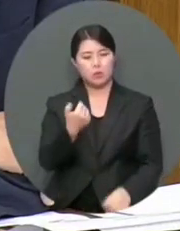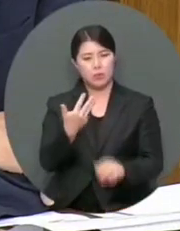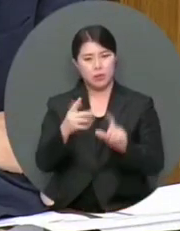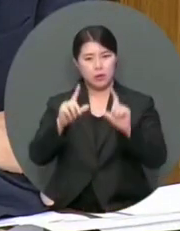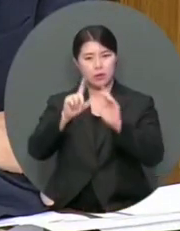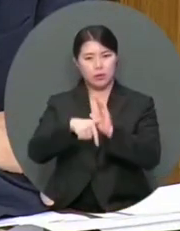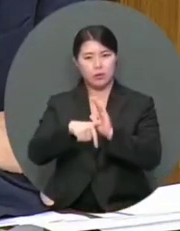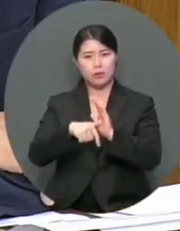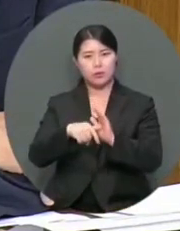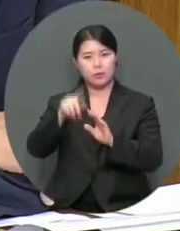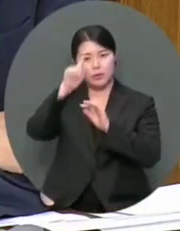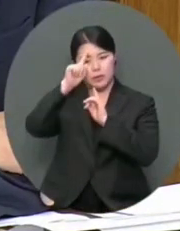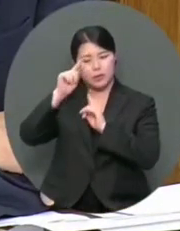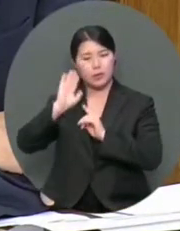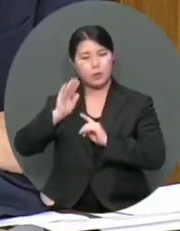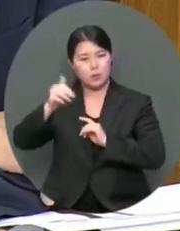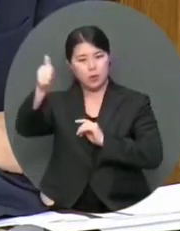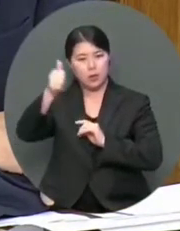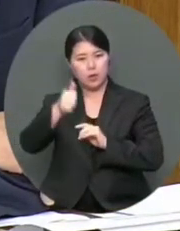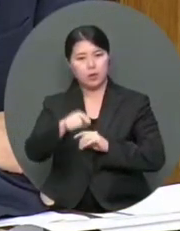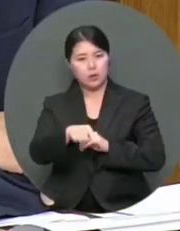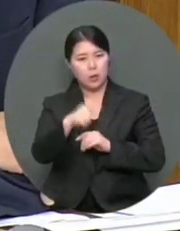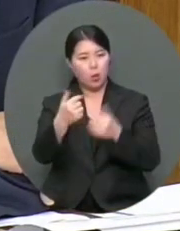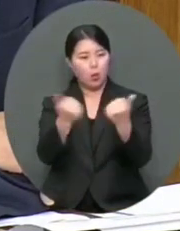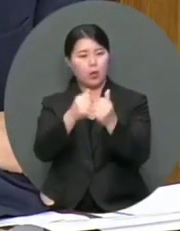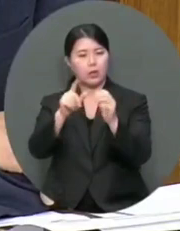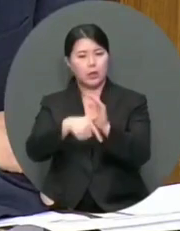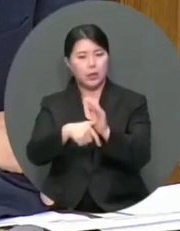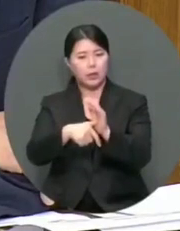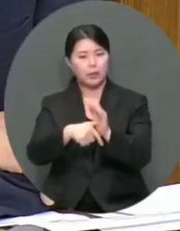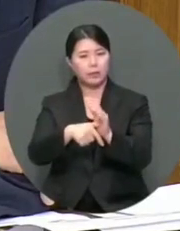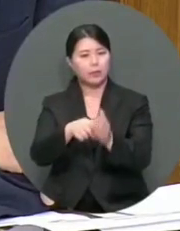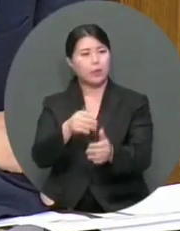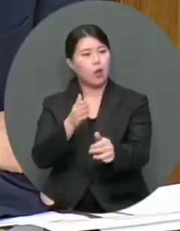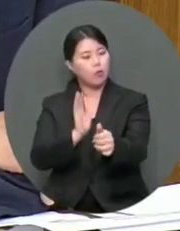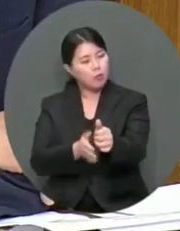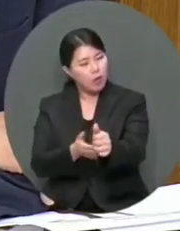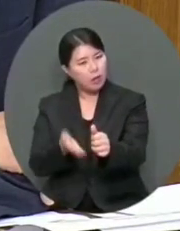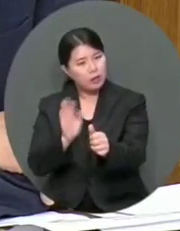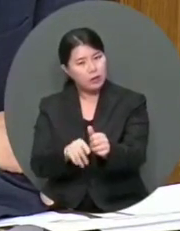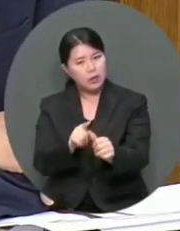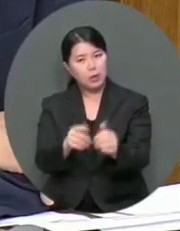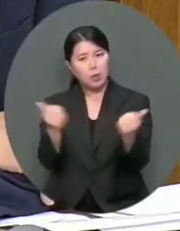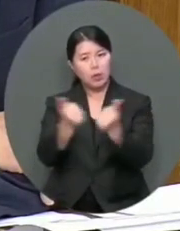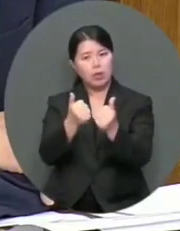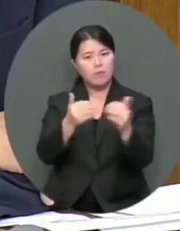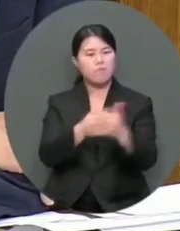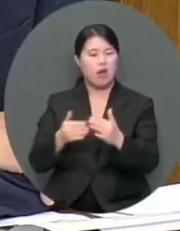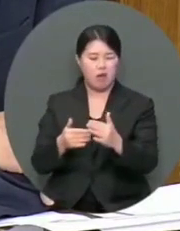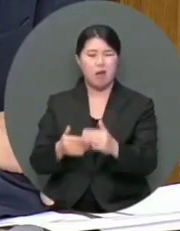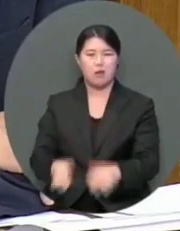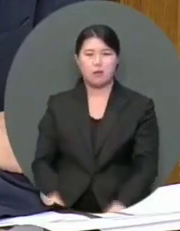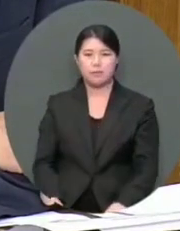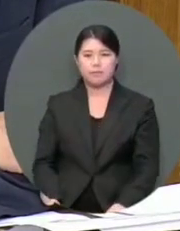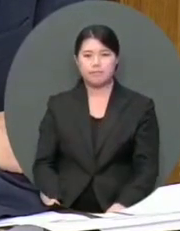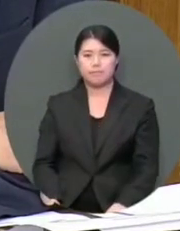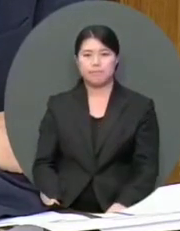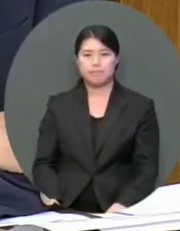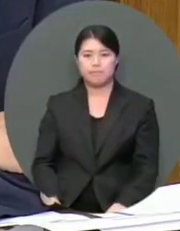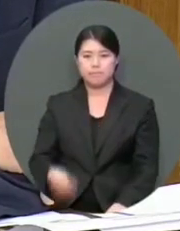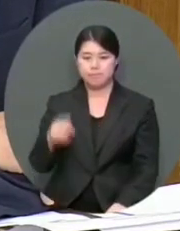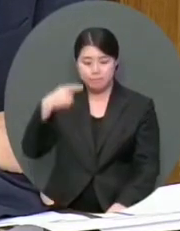58년에는 이승만 대통령이 법관회의에 이모 대법원장 후보를 제청해 줄 것을 요청했으나 법관회의는 부결시켰고 그